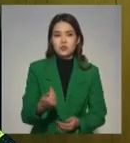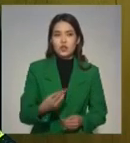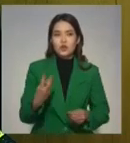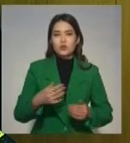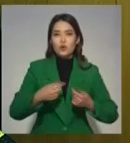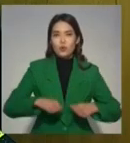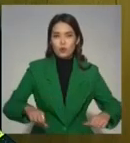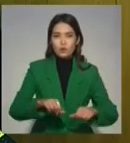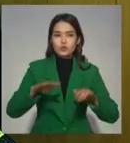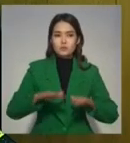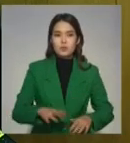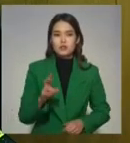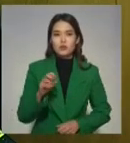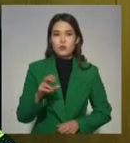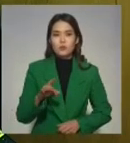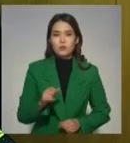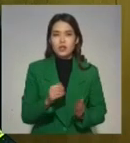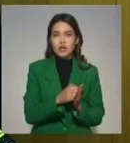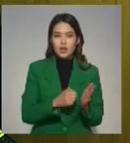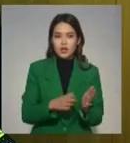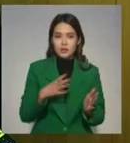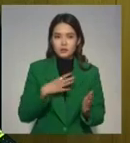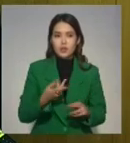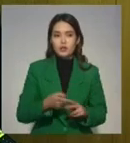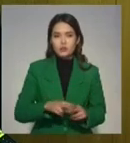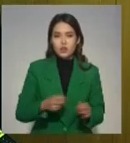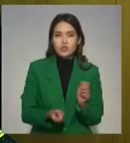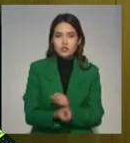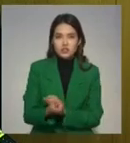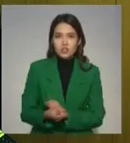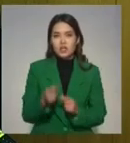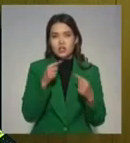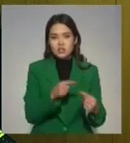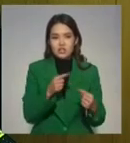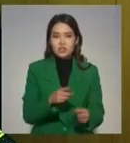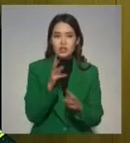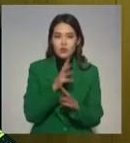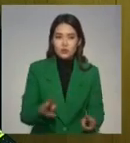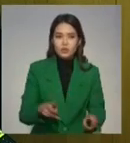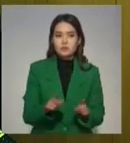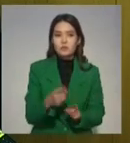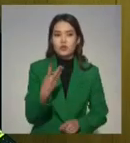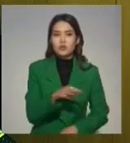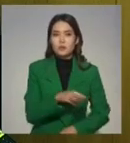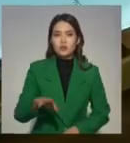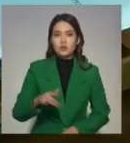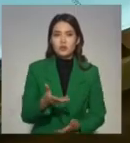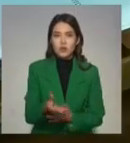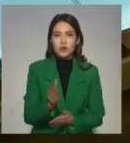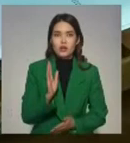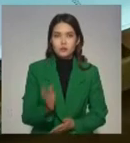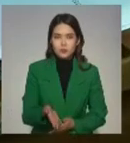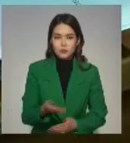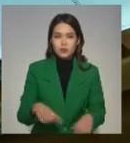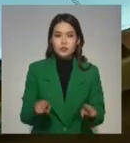ортақ режимдегі колонияда жазасын өтесін. Бұдан бөлек марқұмның туысқандарына моральдық өтемақы ретінде 3 миллион теңге төлеуі тиіс.